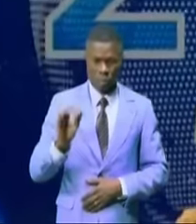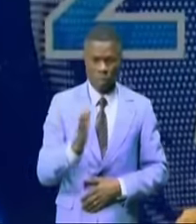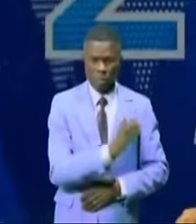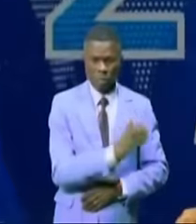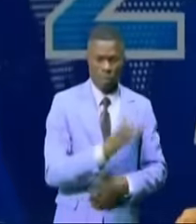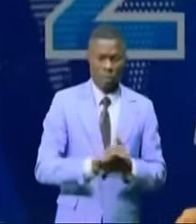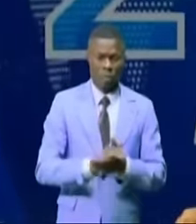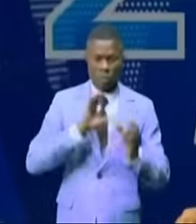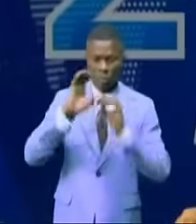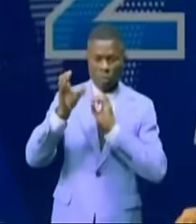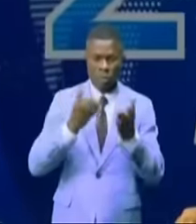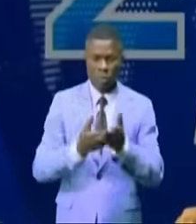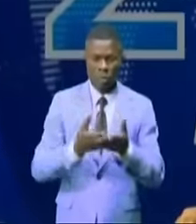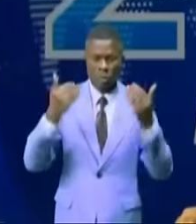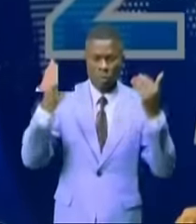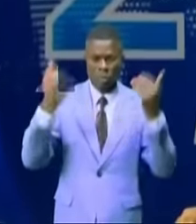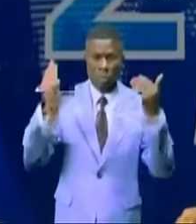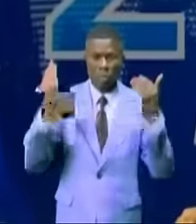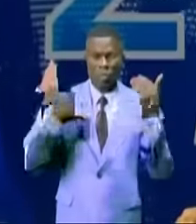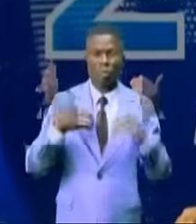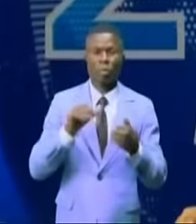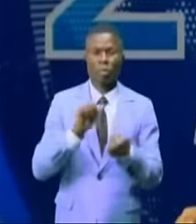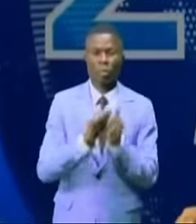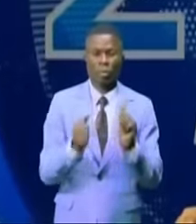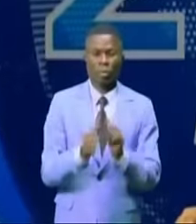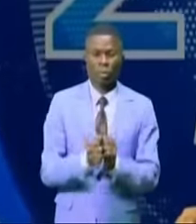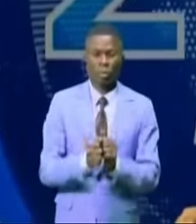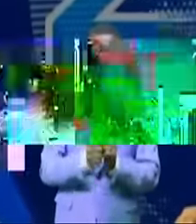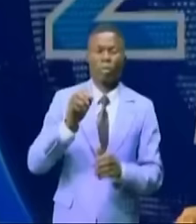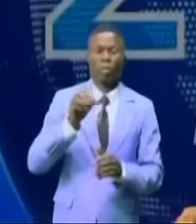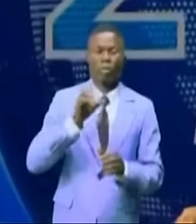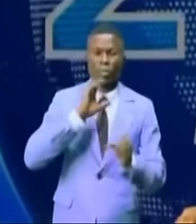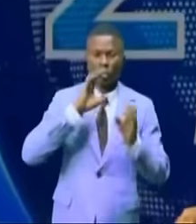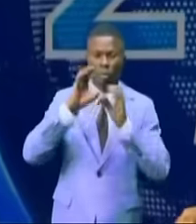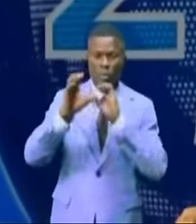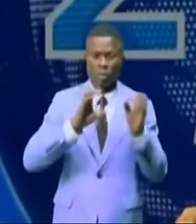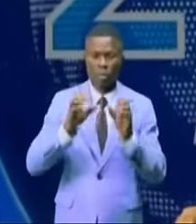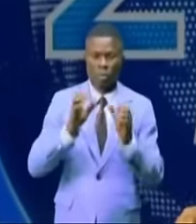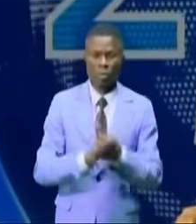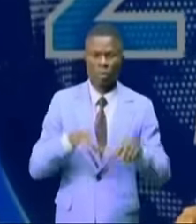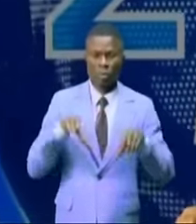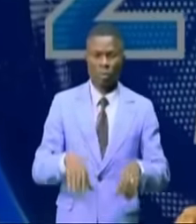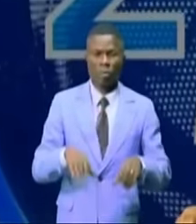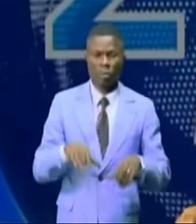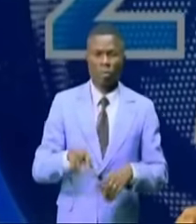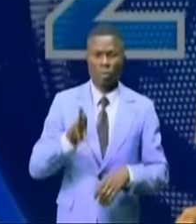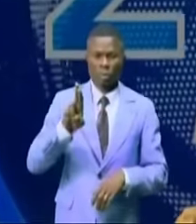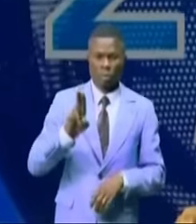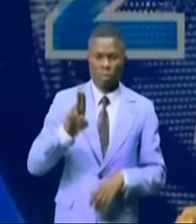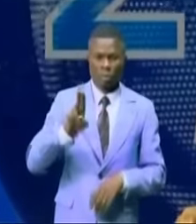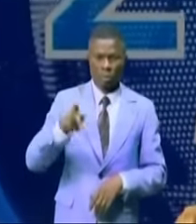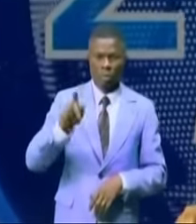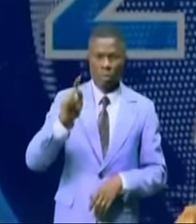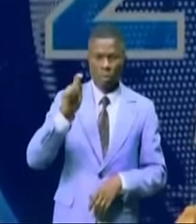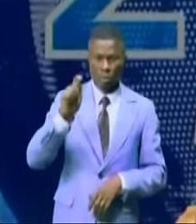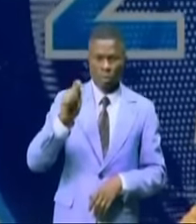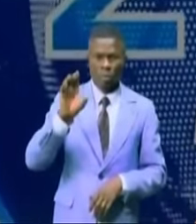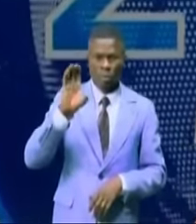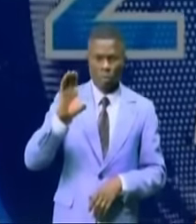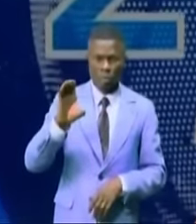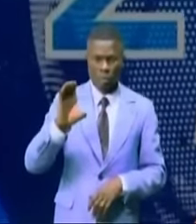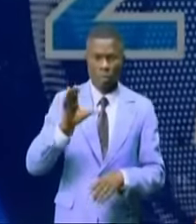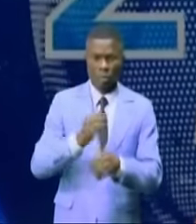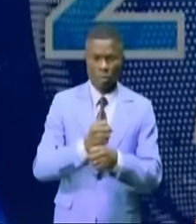Et ce communiqué, l'autorité de régulation de la poste et des télécommunications du Congo ARPTC en sigle